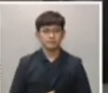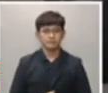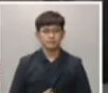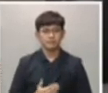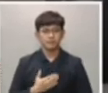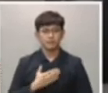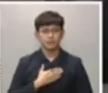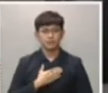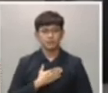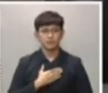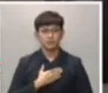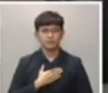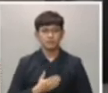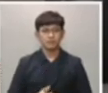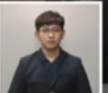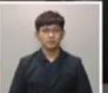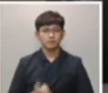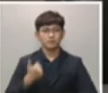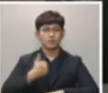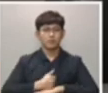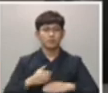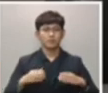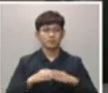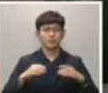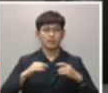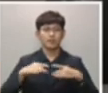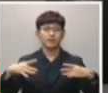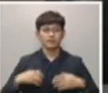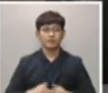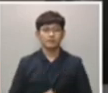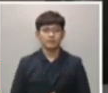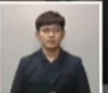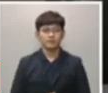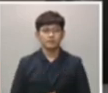ในฐานะผู้นำฝ่ายค้านในสภาผู้แทนราษฎร